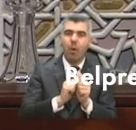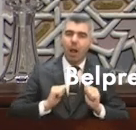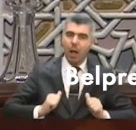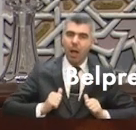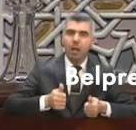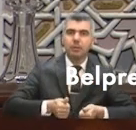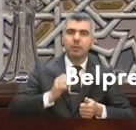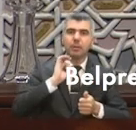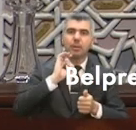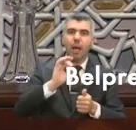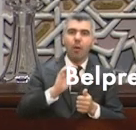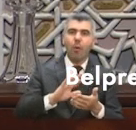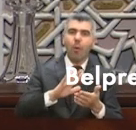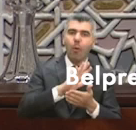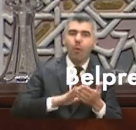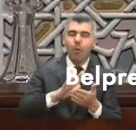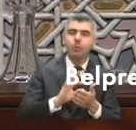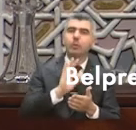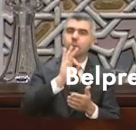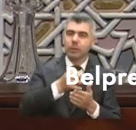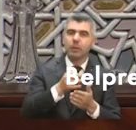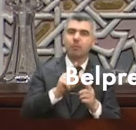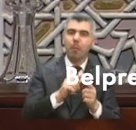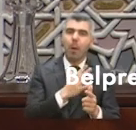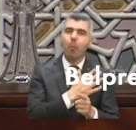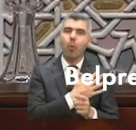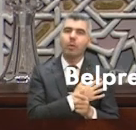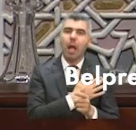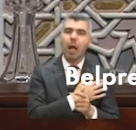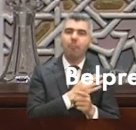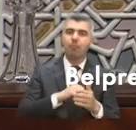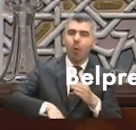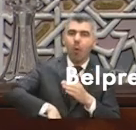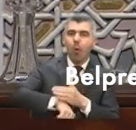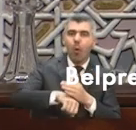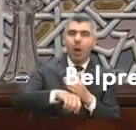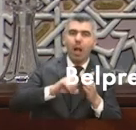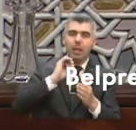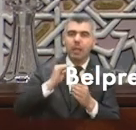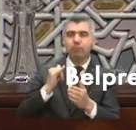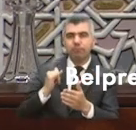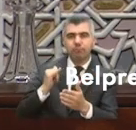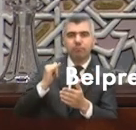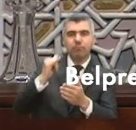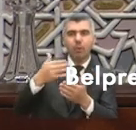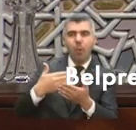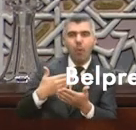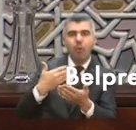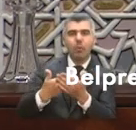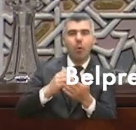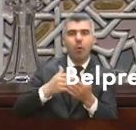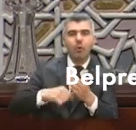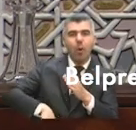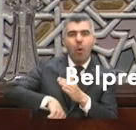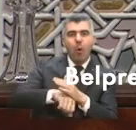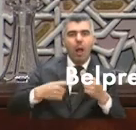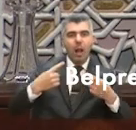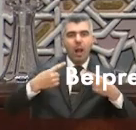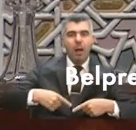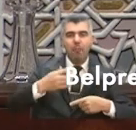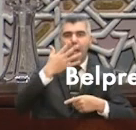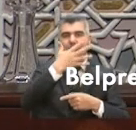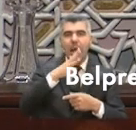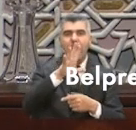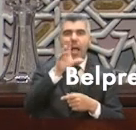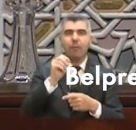العاليه التي ابان عنها هذا المنتخب الطموح طيله مباريات هذه البطوله الافريقيه